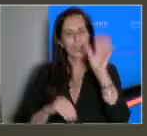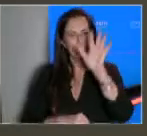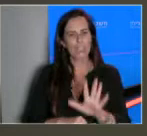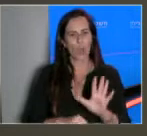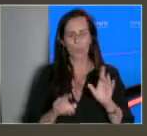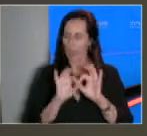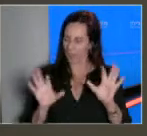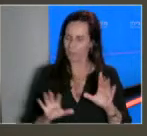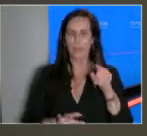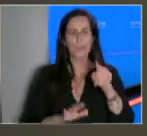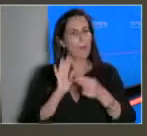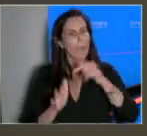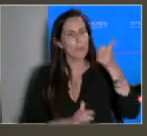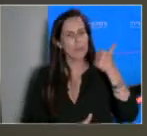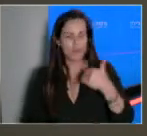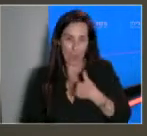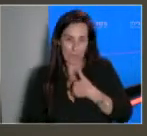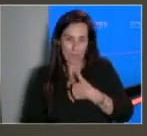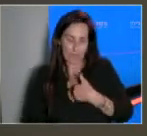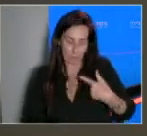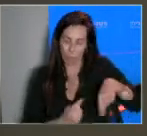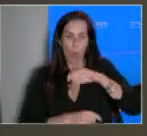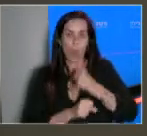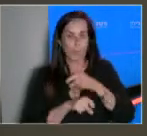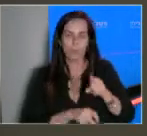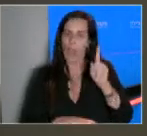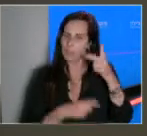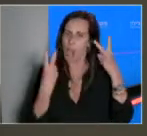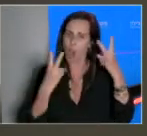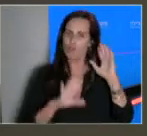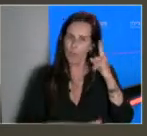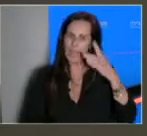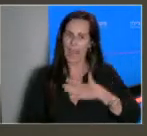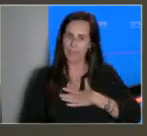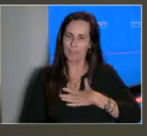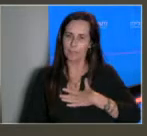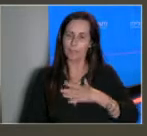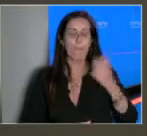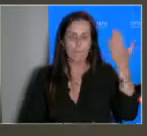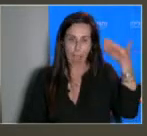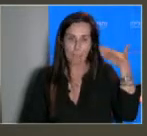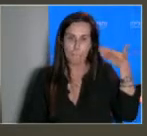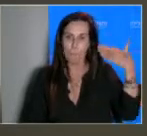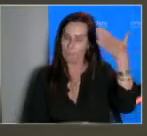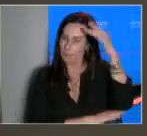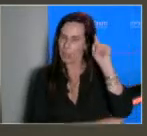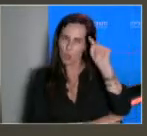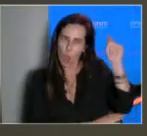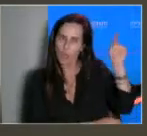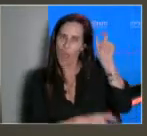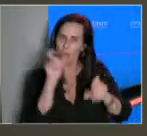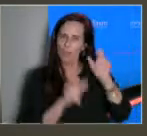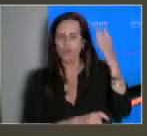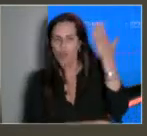לסרטון כפתיח. זו הפעם הראשונה שאני, אנחנו עושים את זה, אבל זה חשוב לדעתנו. פעם, במדינות מסוימות,